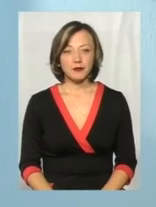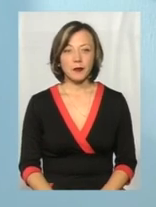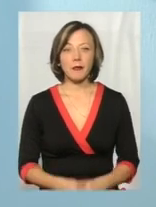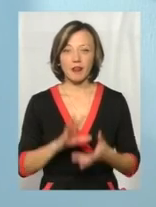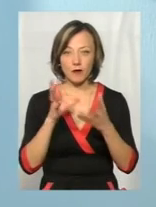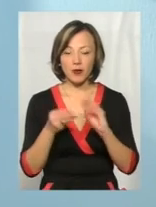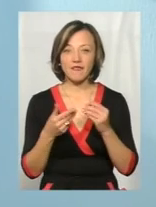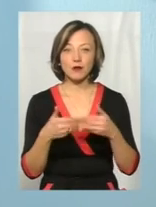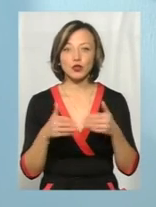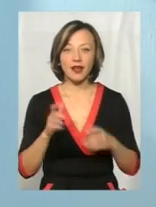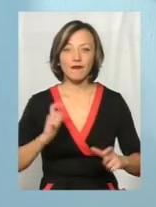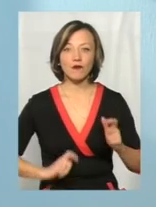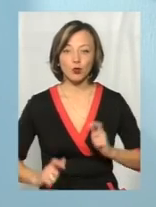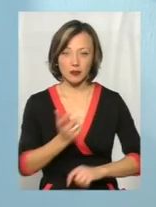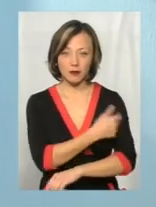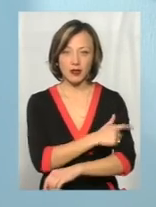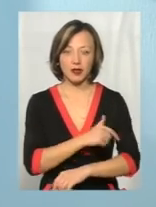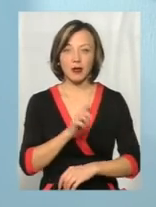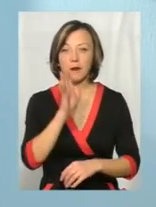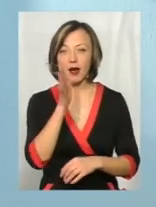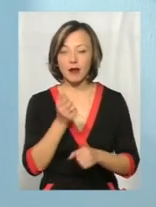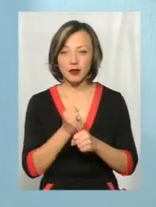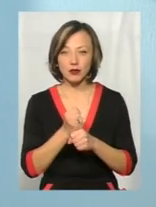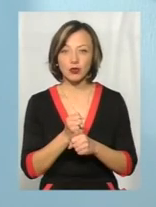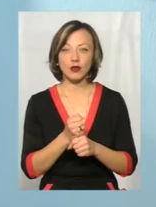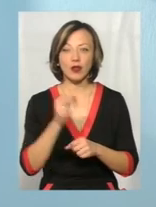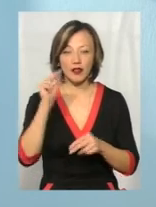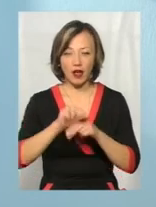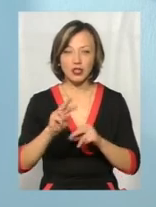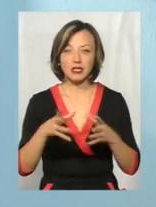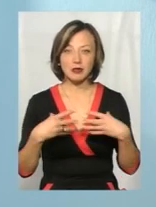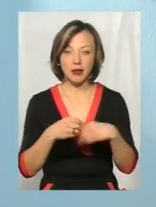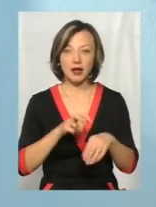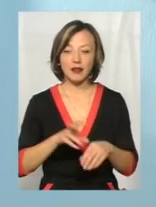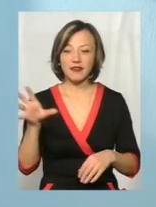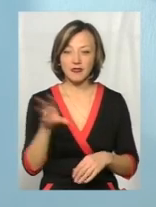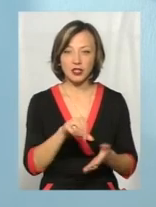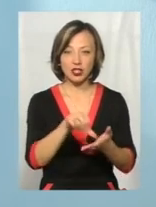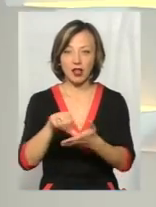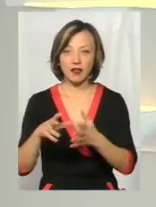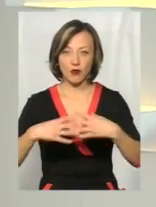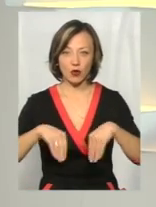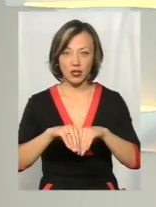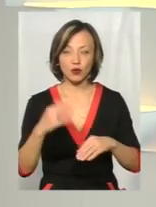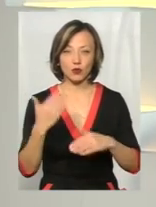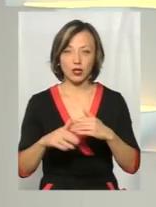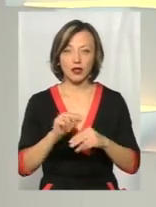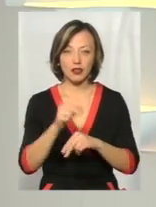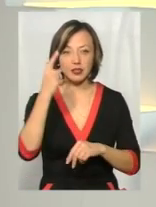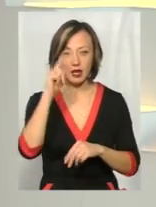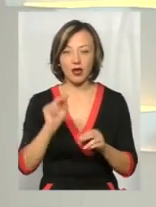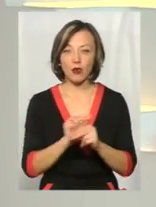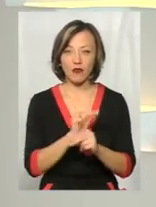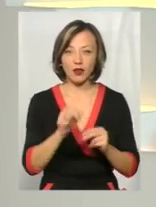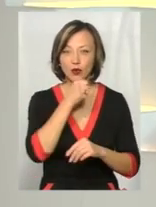зараз ось нові випускники, які працюють 5 років, вони вже навчені як сімейний лікар, щоб вести всіх членів родини. Тобто вони і знають, як